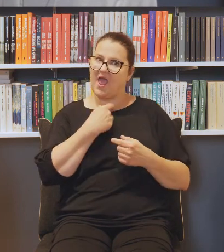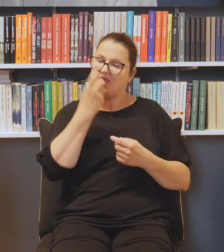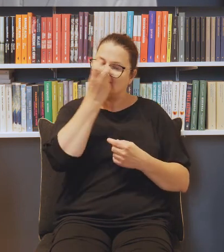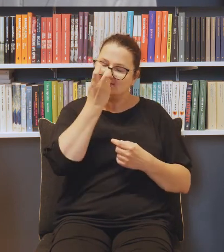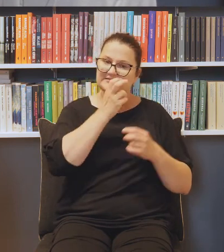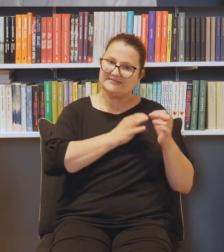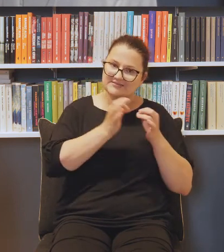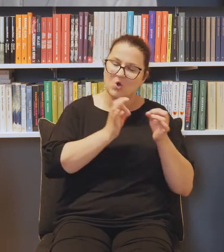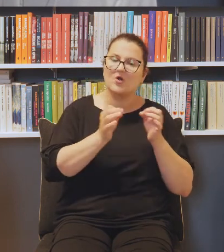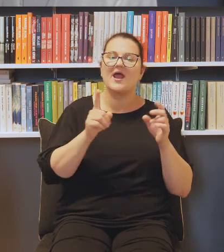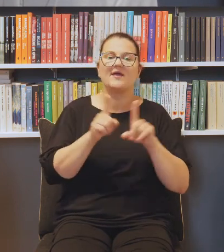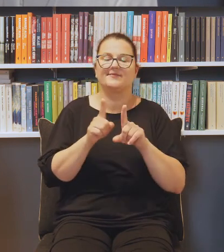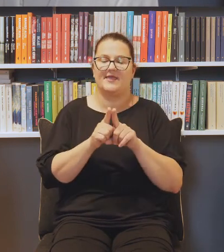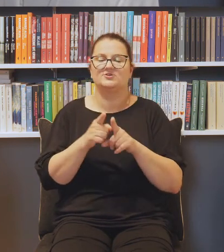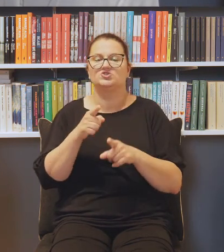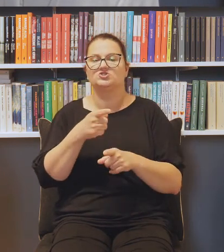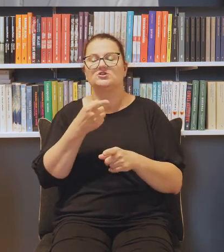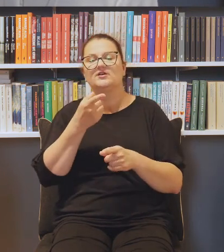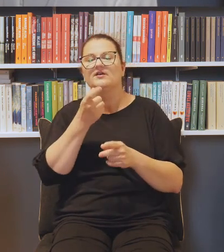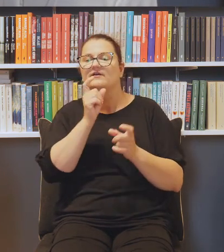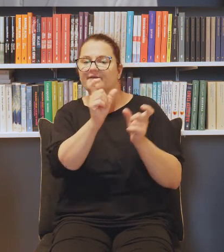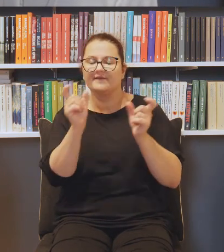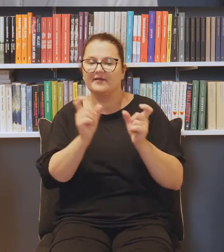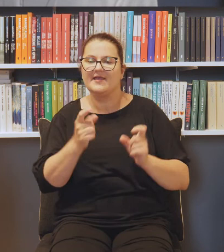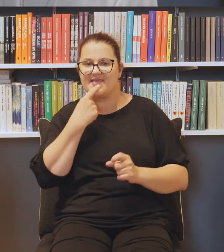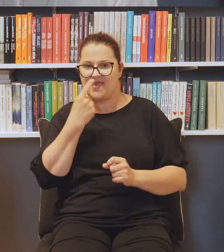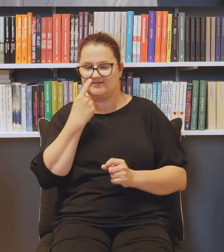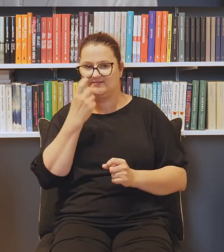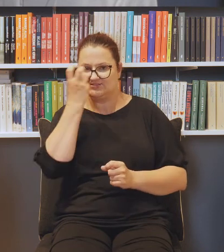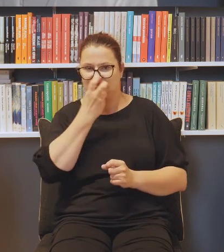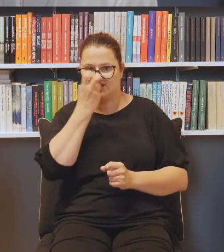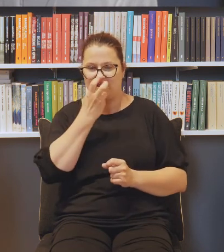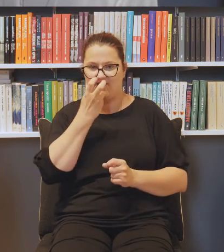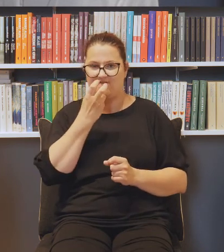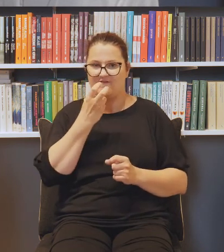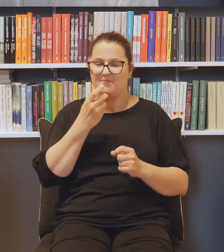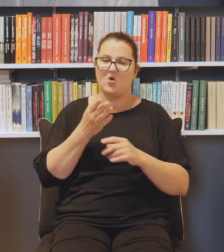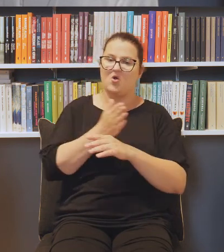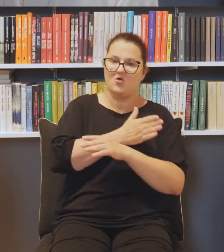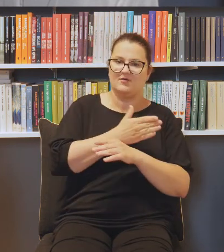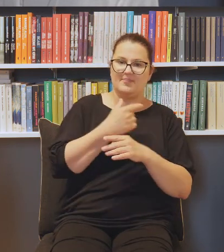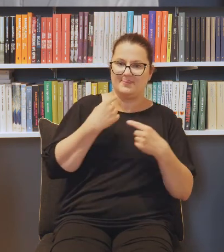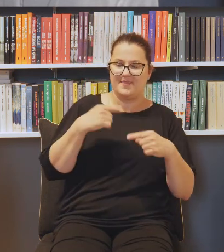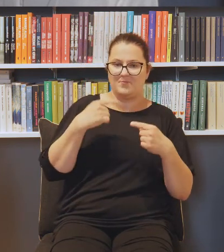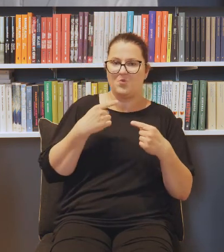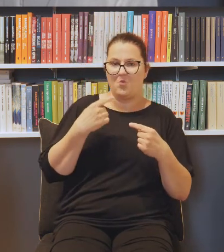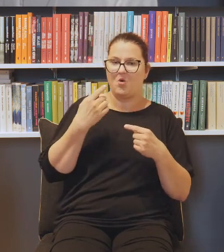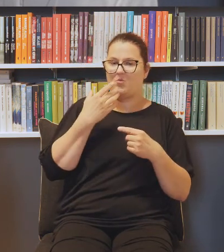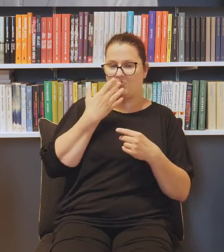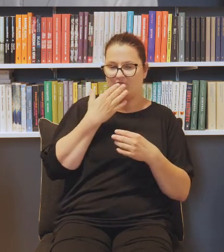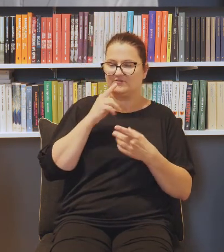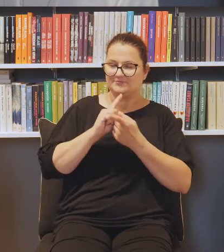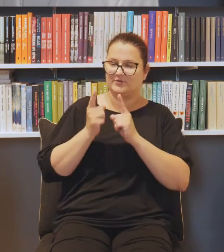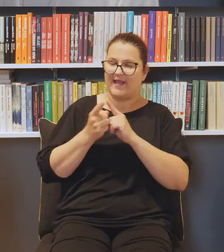interesowała, też fragmenty, które mnie interesowały językowo. Nie powiedzieliśmy podczas tego spotkania, że to jest powieść bardzo dobra